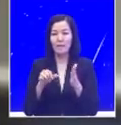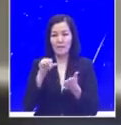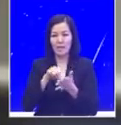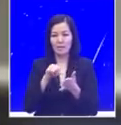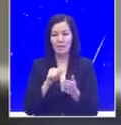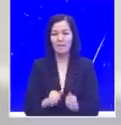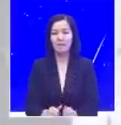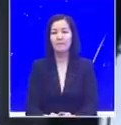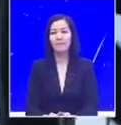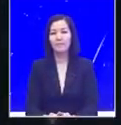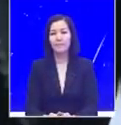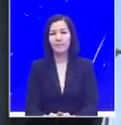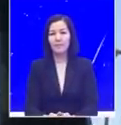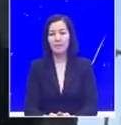жұмылдырылады.